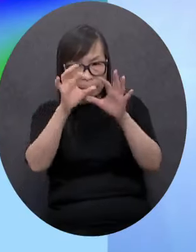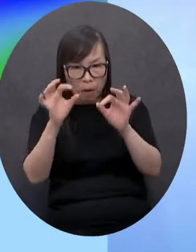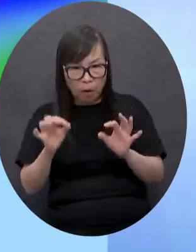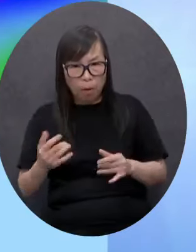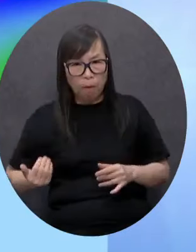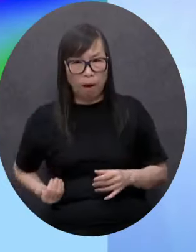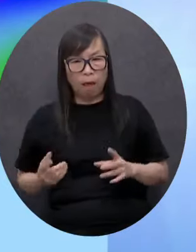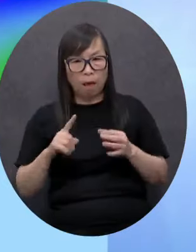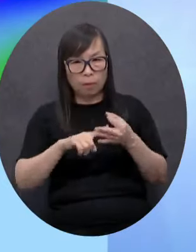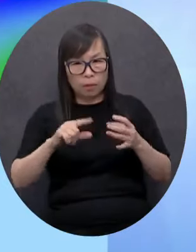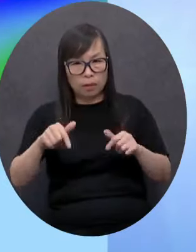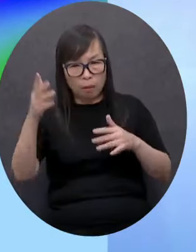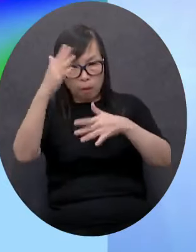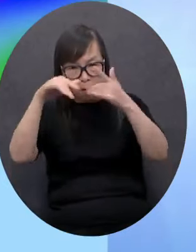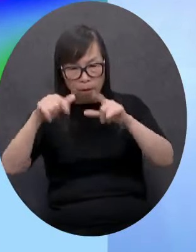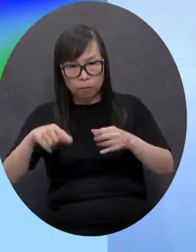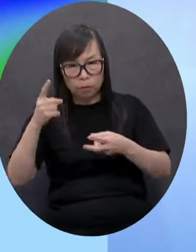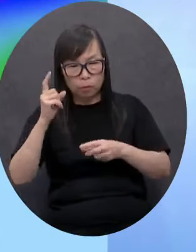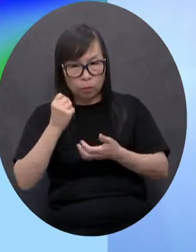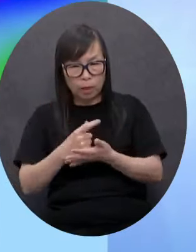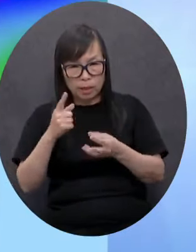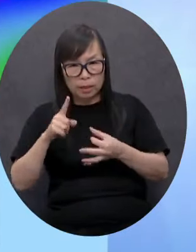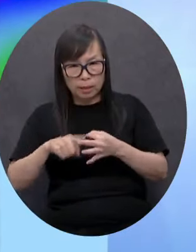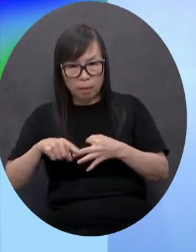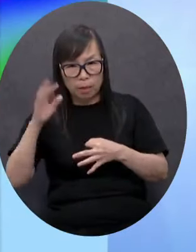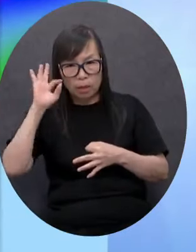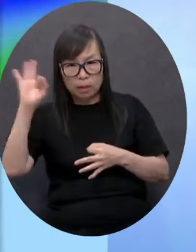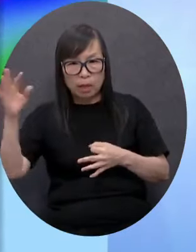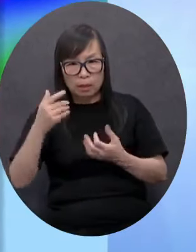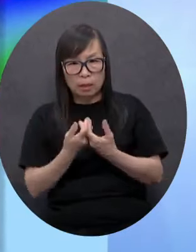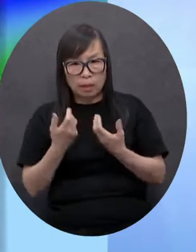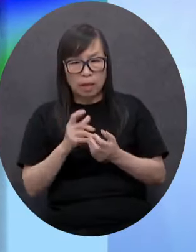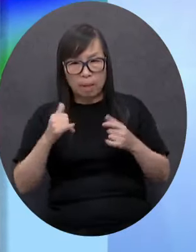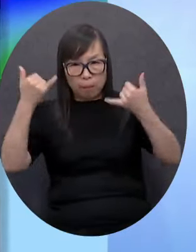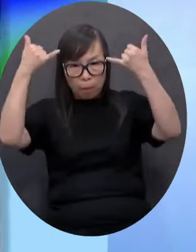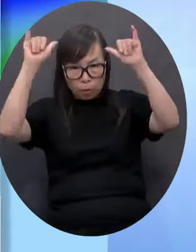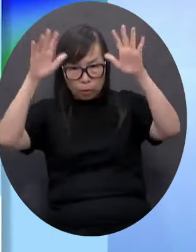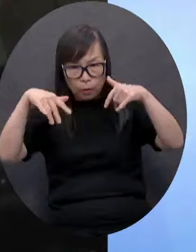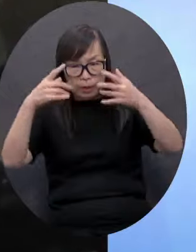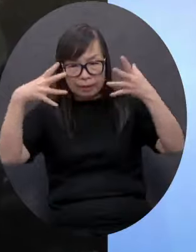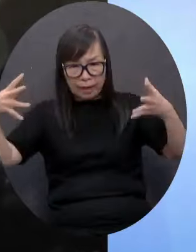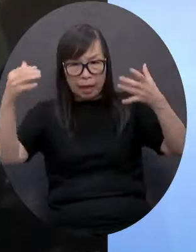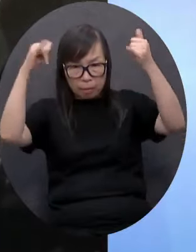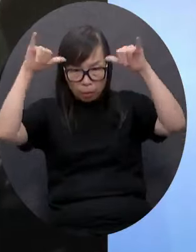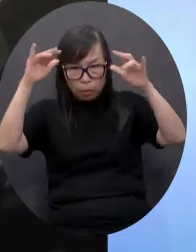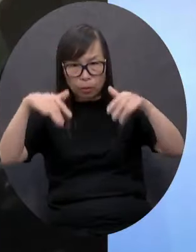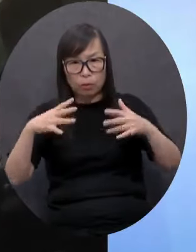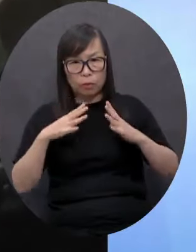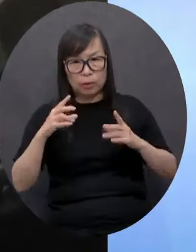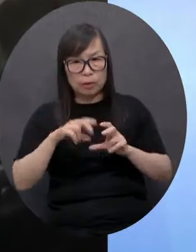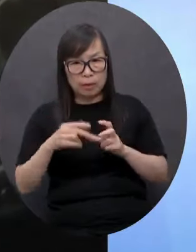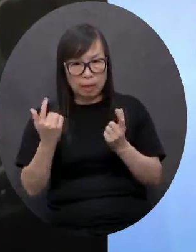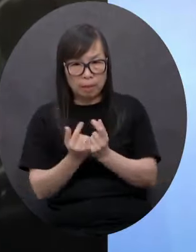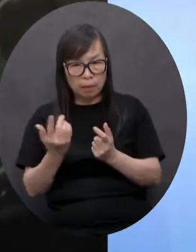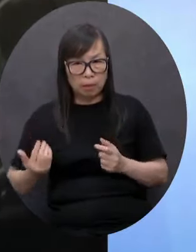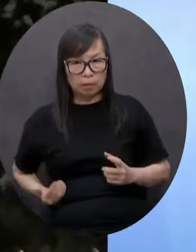南、江南、云南和贵州等，未来3日预计将会有暴雨或者大暴雨。福建西北部、广东